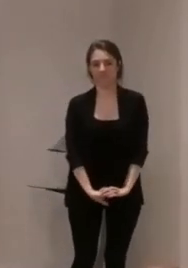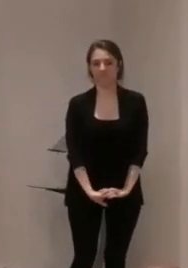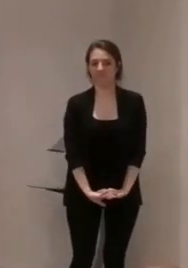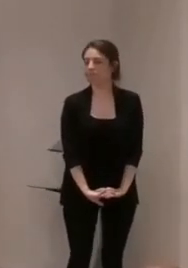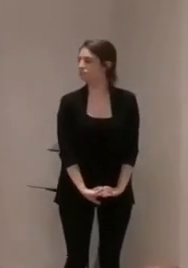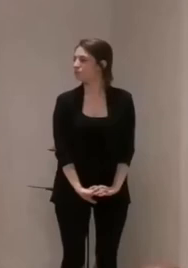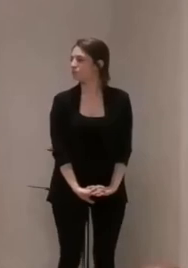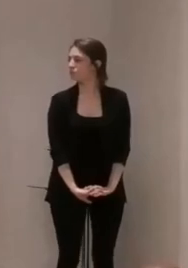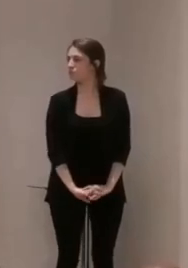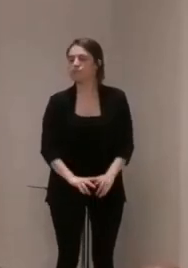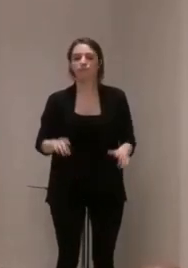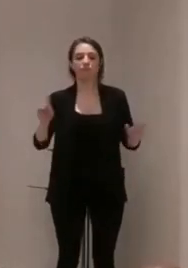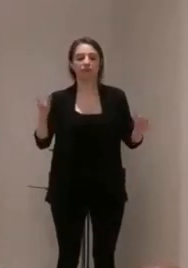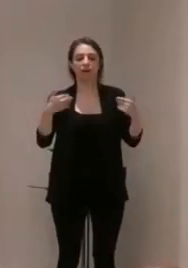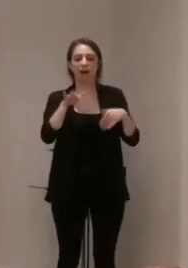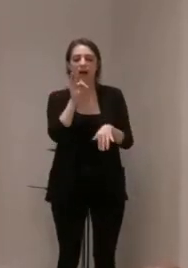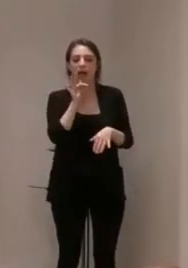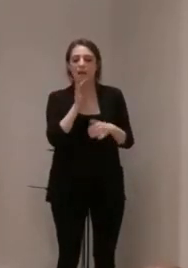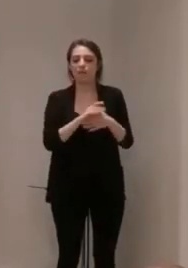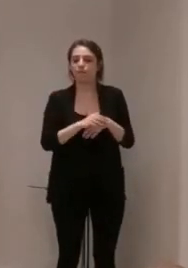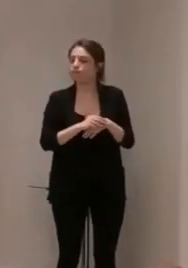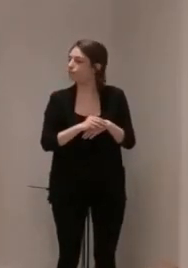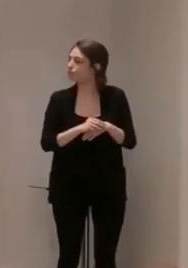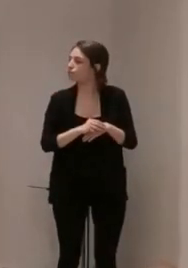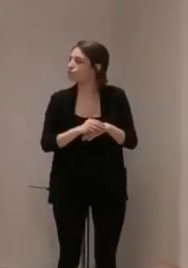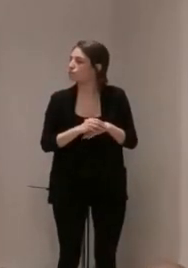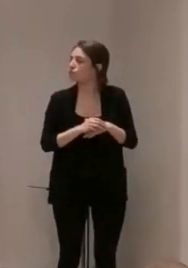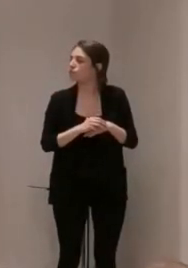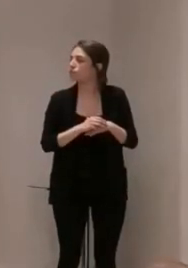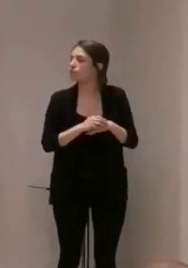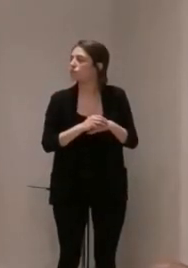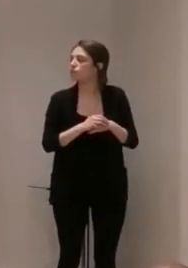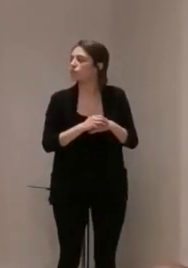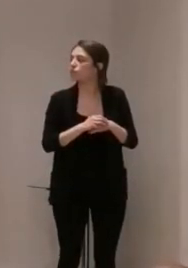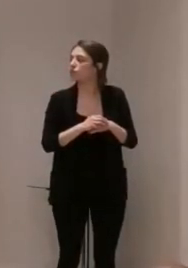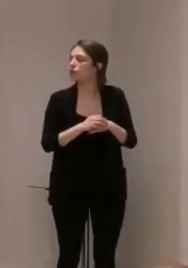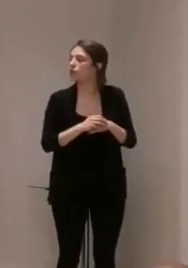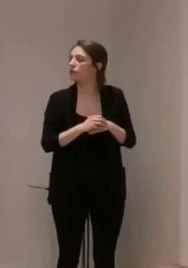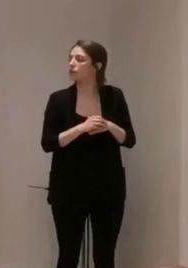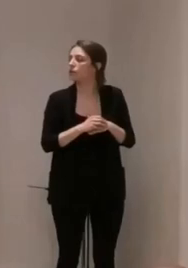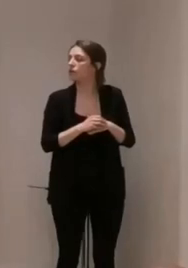Sí, de totes maneres, això com hi ha una cosa així de primícia,